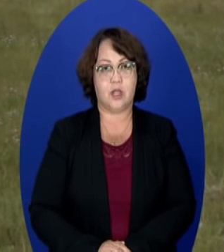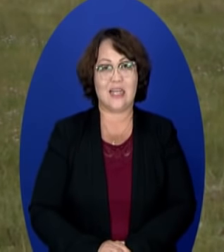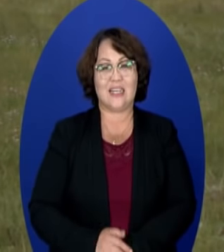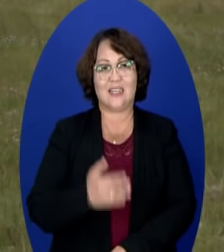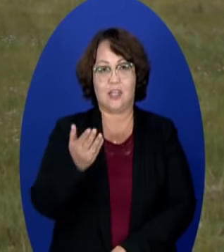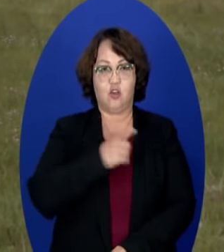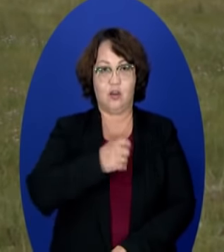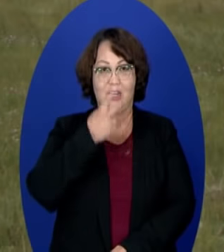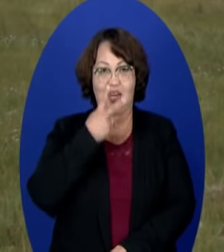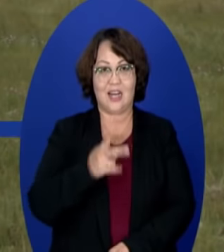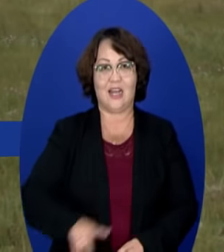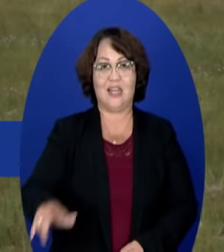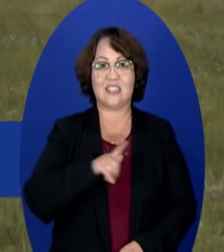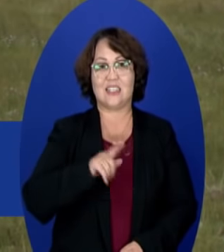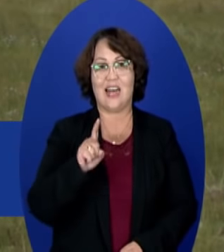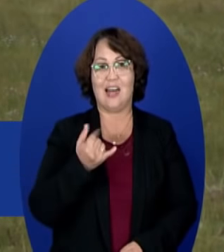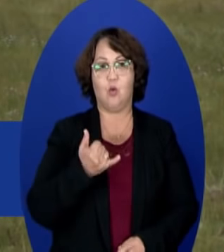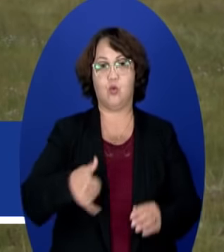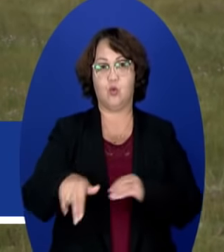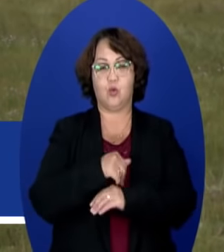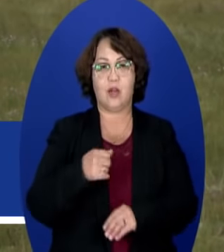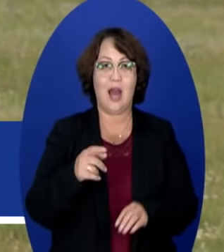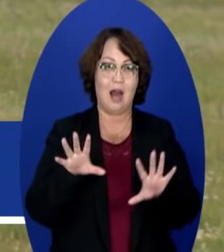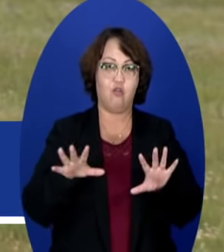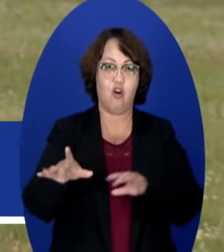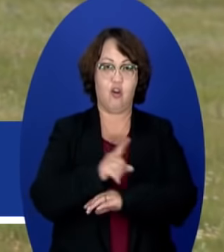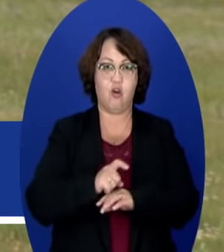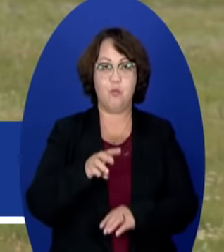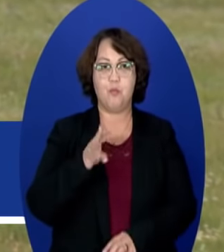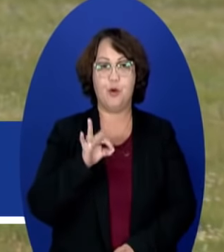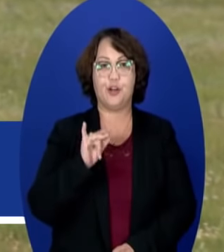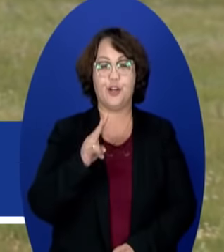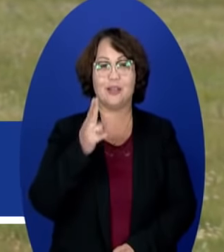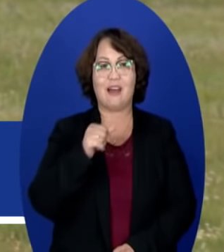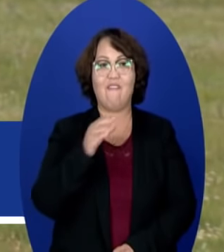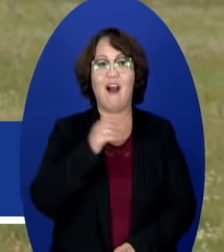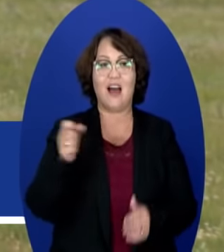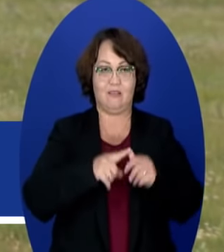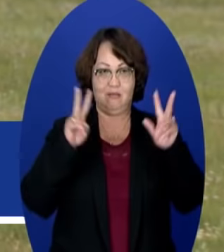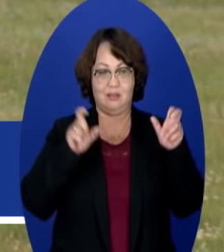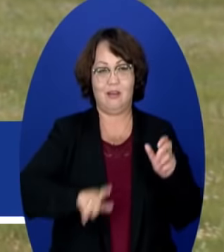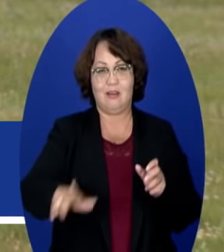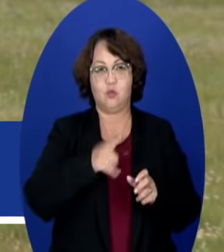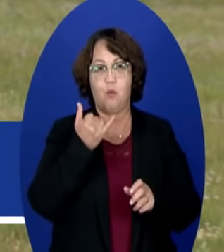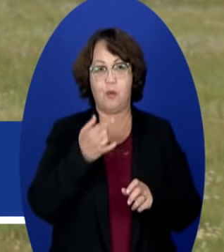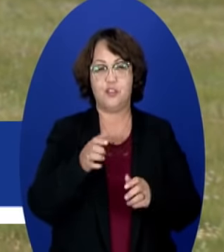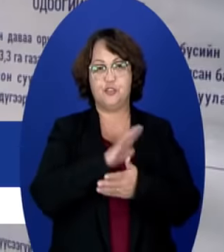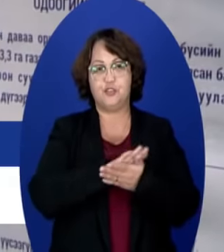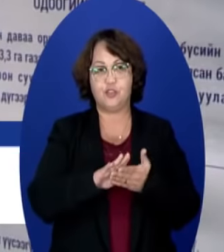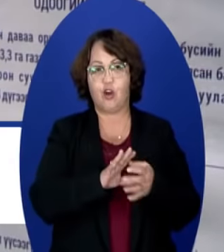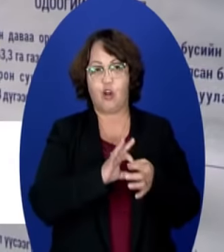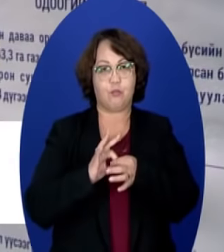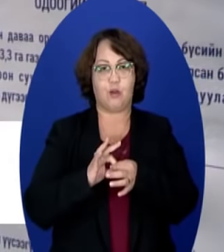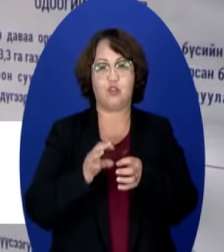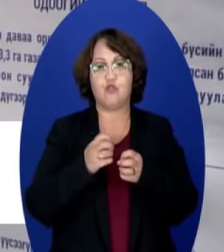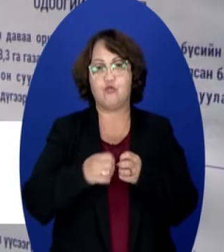Үзэгч таны харж байгаа энэ газар бол Хан Уулд үргийн 10 дугаар хороонд орших Моронгийн давааны орчим. Энд Улаанбаатар хотын шин суурин байгуулна.